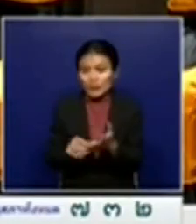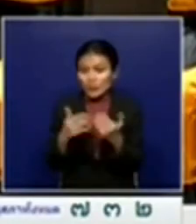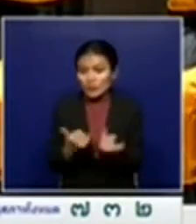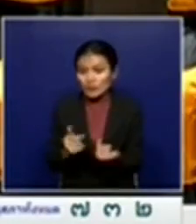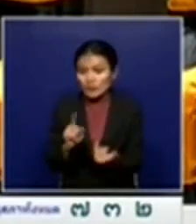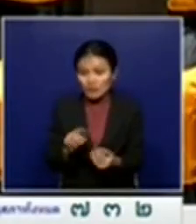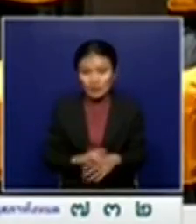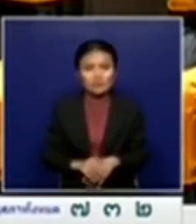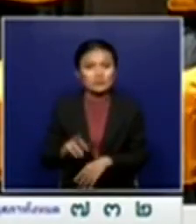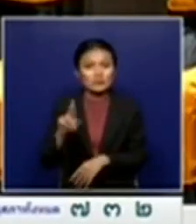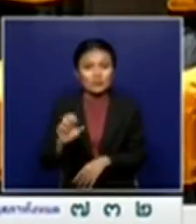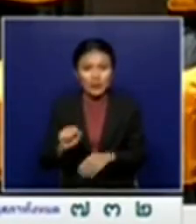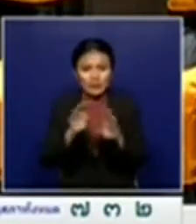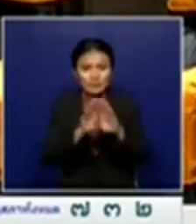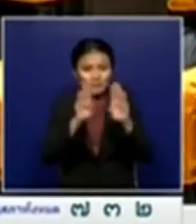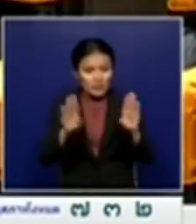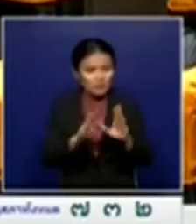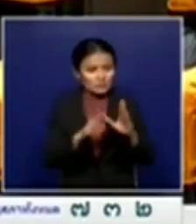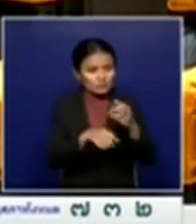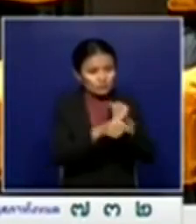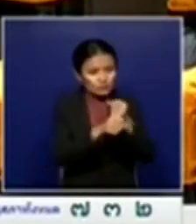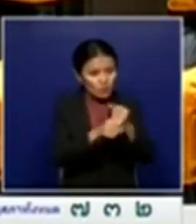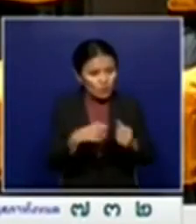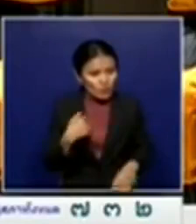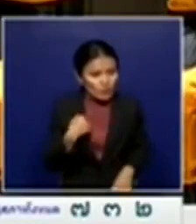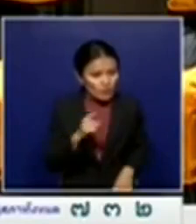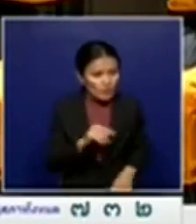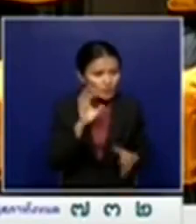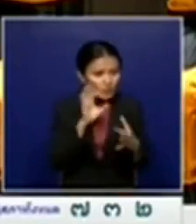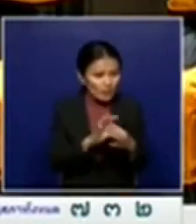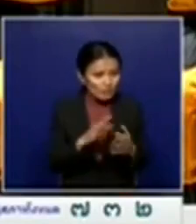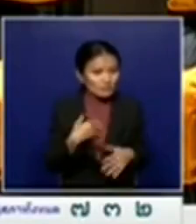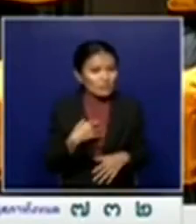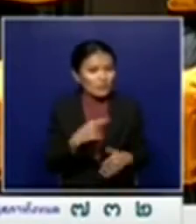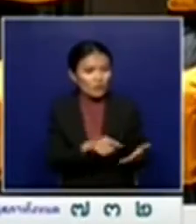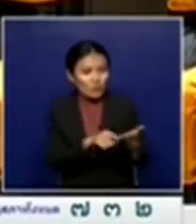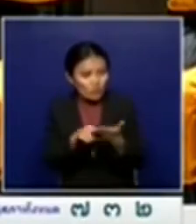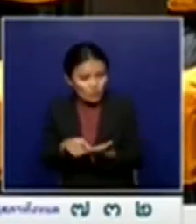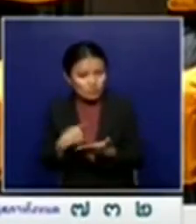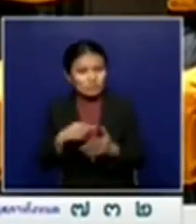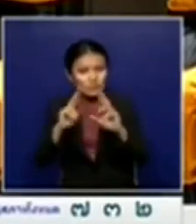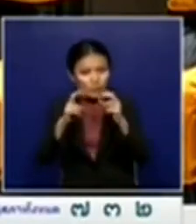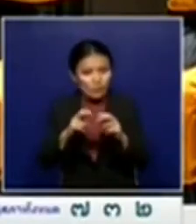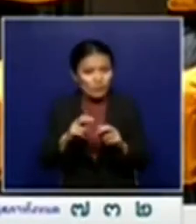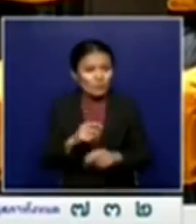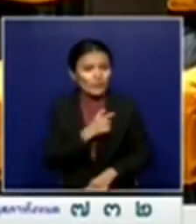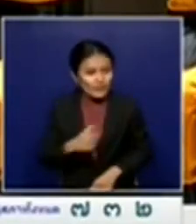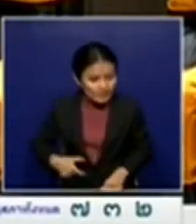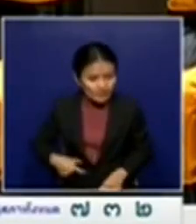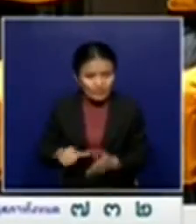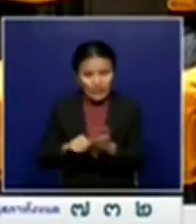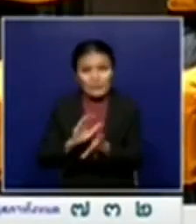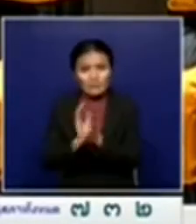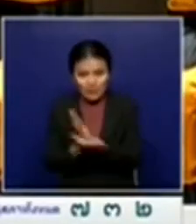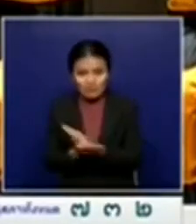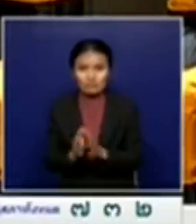ข้อเรียกร้องของผู้ชุมนุมในเรื่องการปฏิรูปสถาบันพระมหากษัตริย์ซึ่งจริงๆแล้วนะครับมันคือการปฏิรู